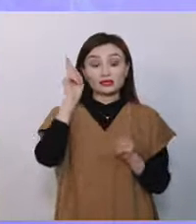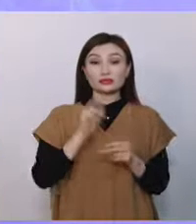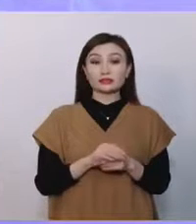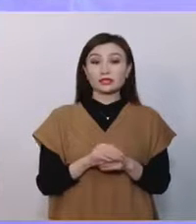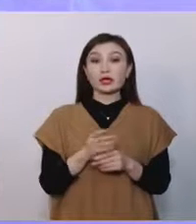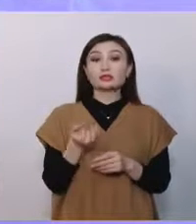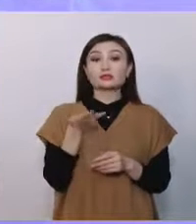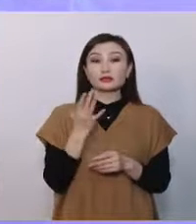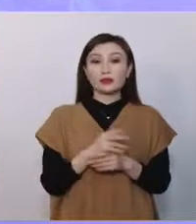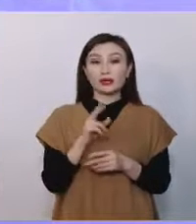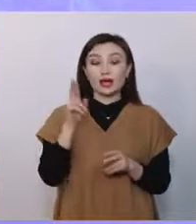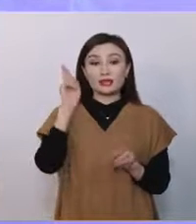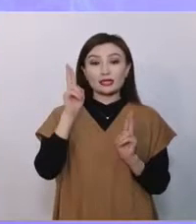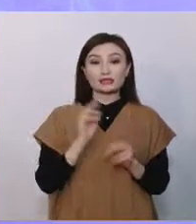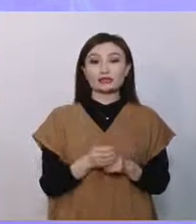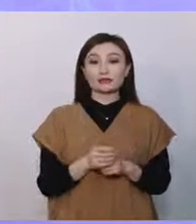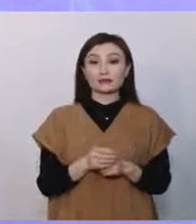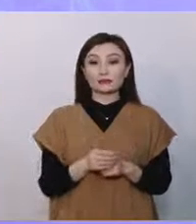сколько зайчиков